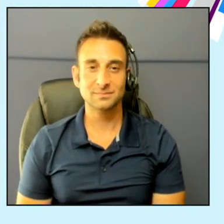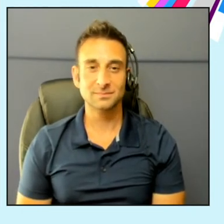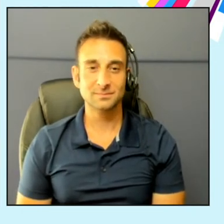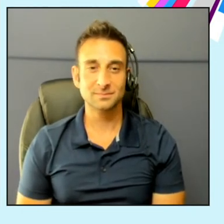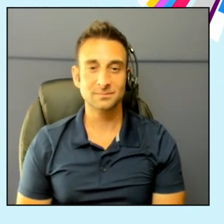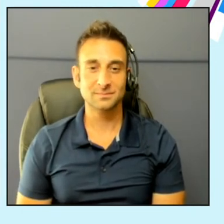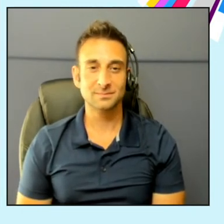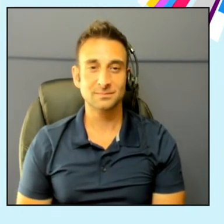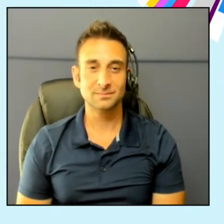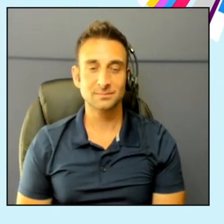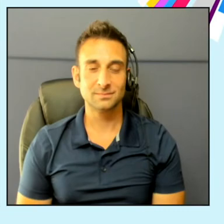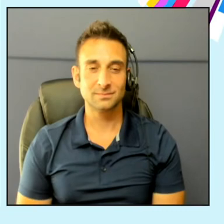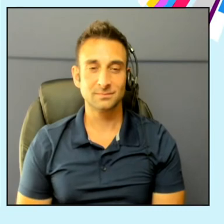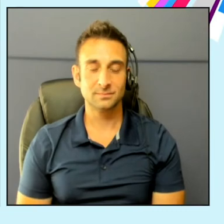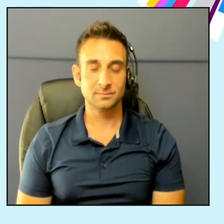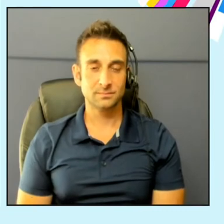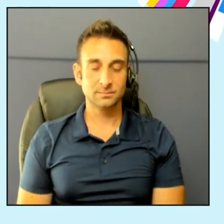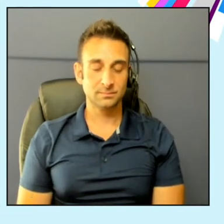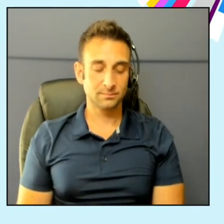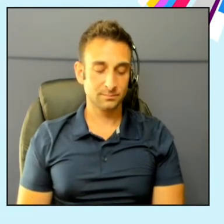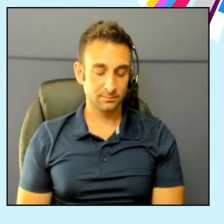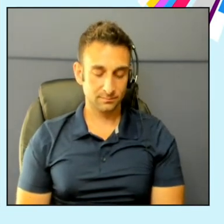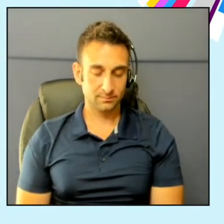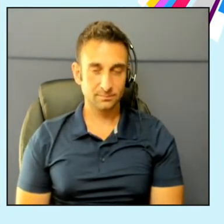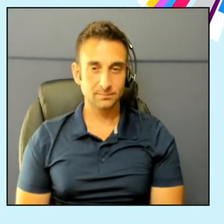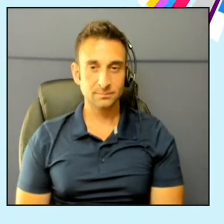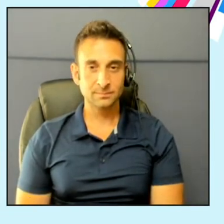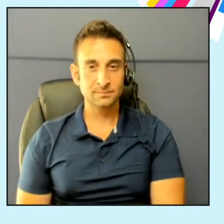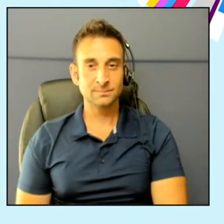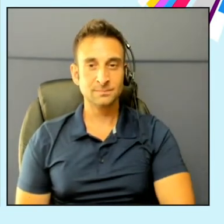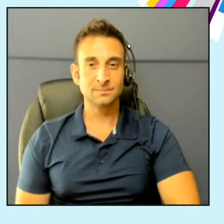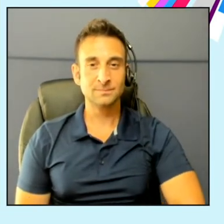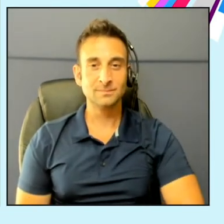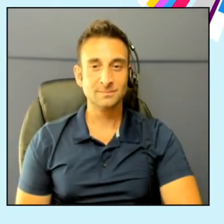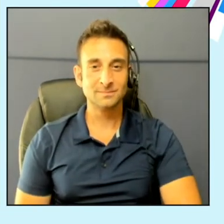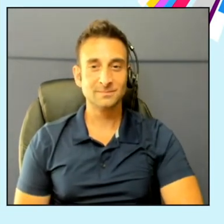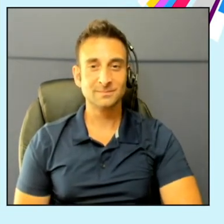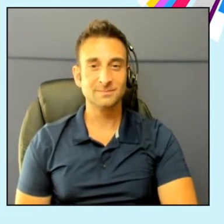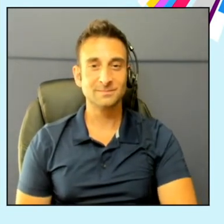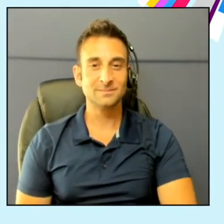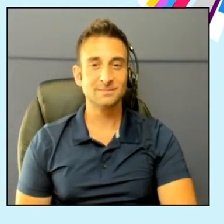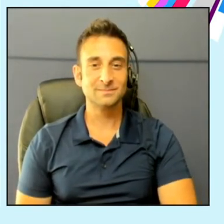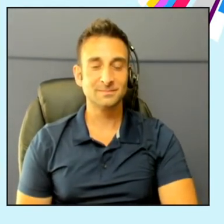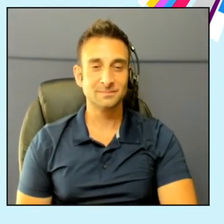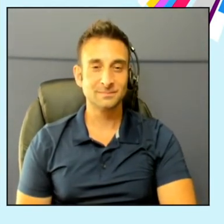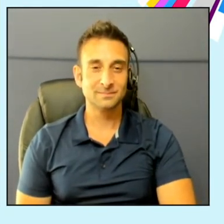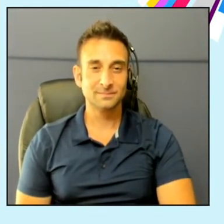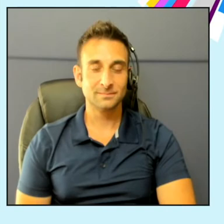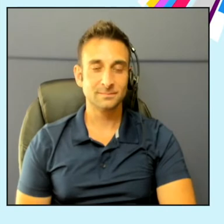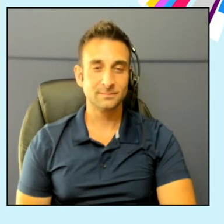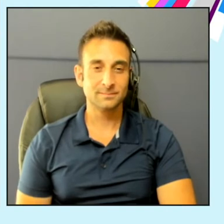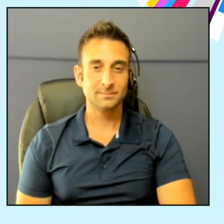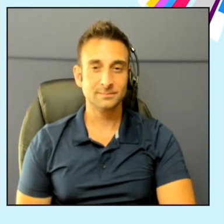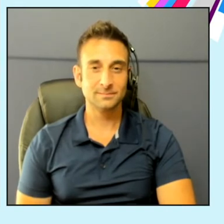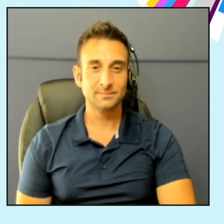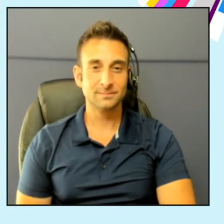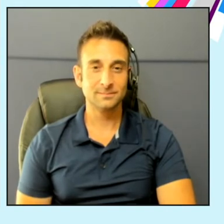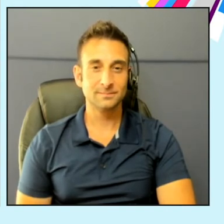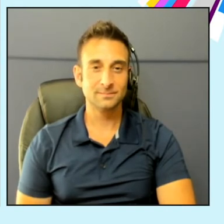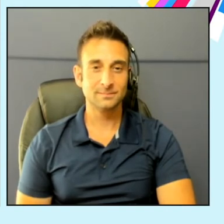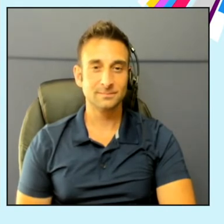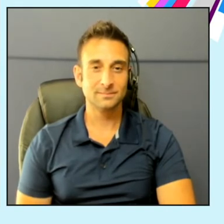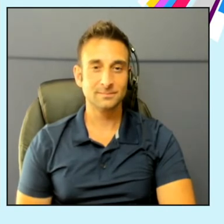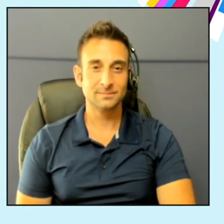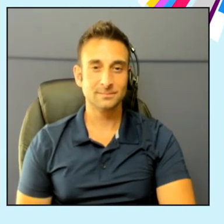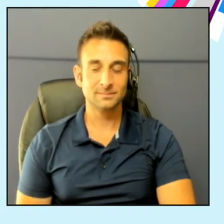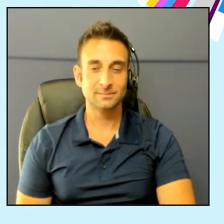å gjøre det på den måten. Og ikke bare sitte med en bok eller et ark som de skal lese av, men faktisk leke og spille og oppleve ting på